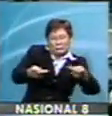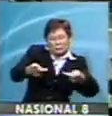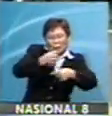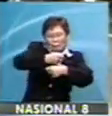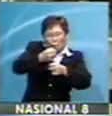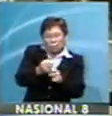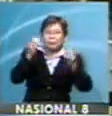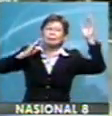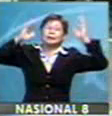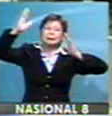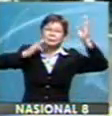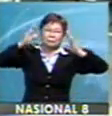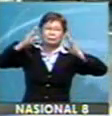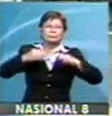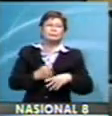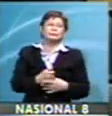buatan